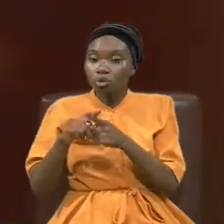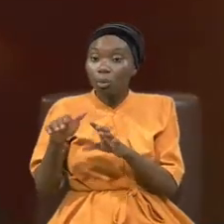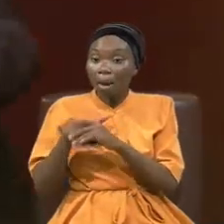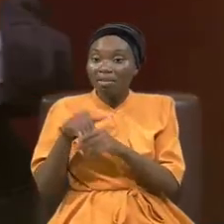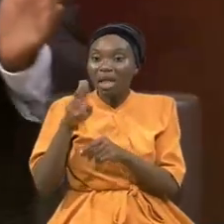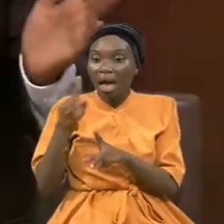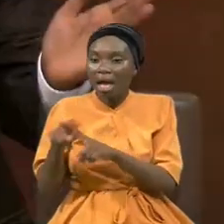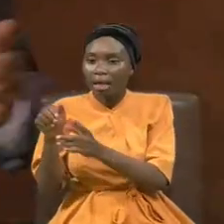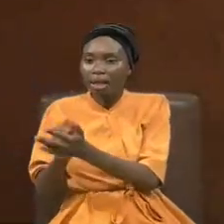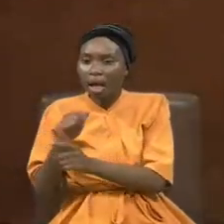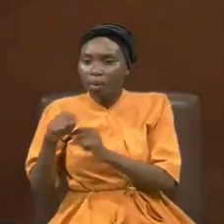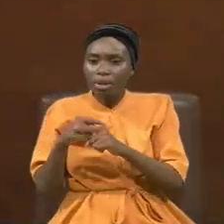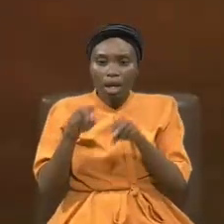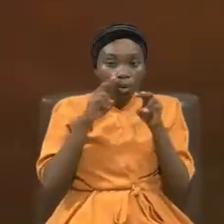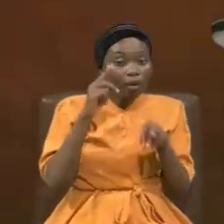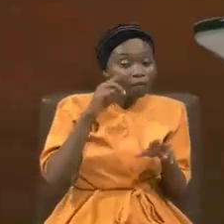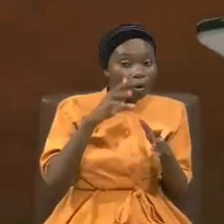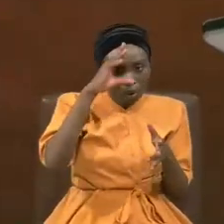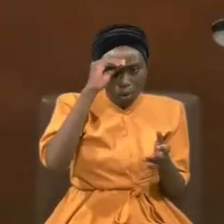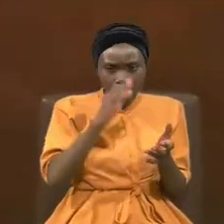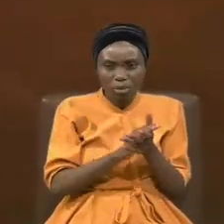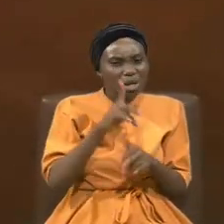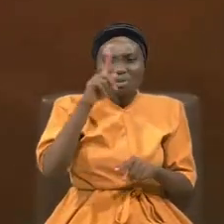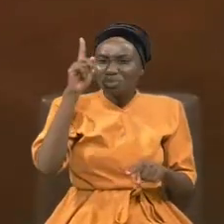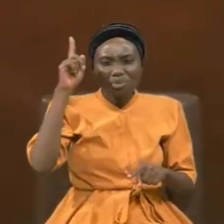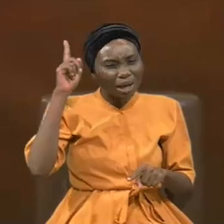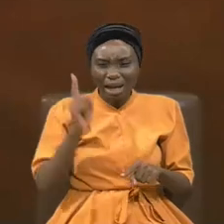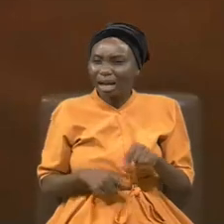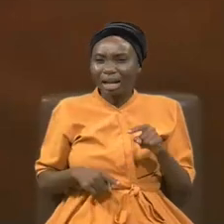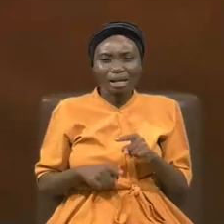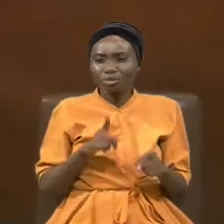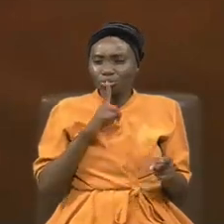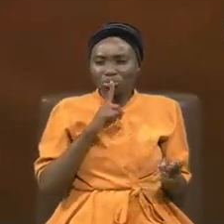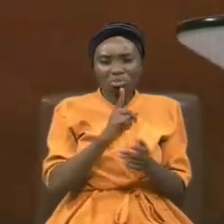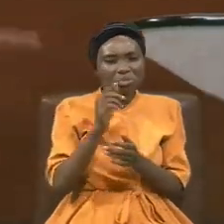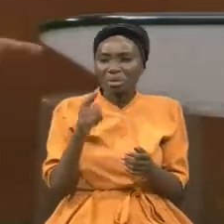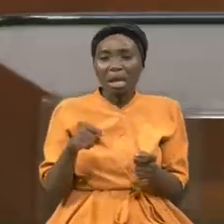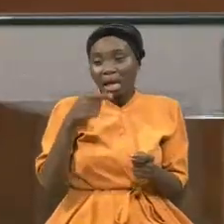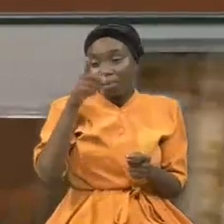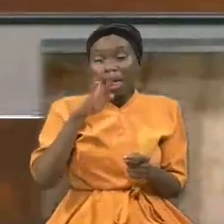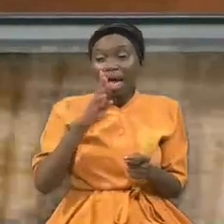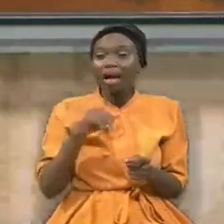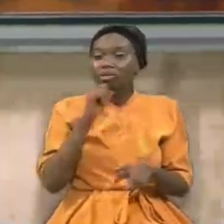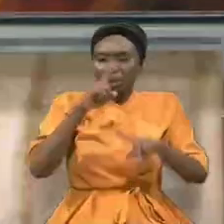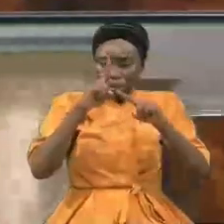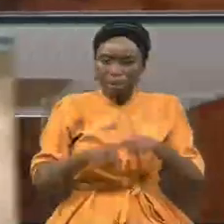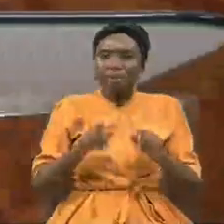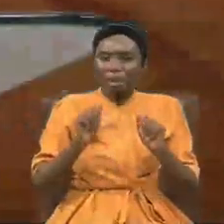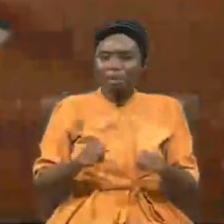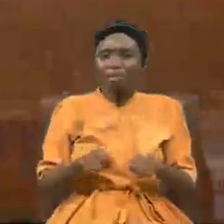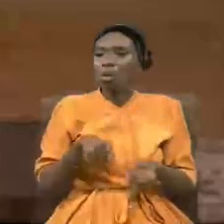se marier, il change de couleur. Quand il change une femme, ils ne sont pas fiables. Ils ne sont